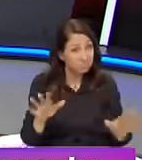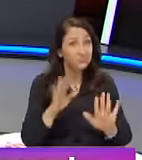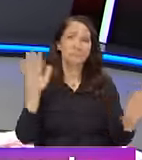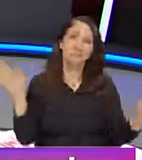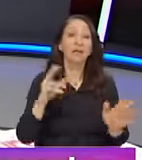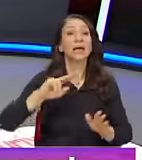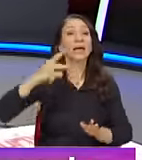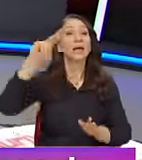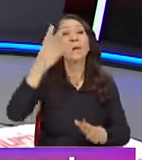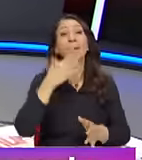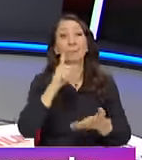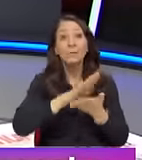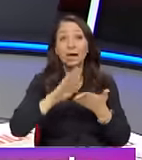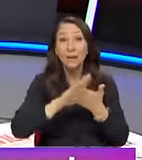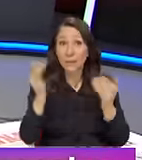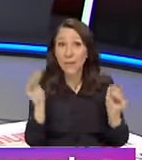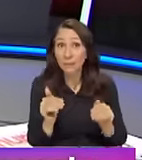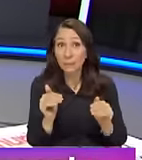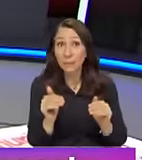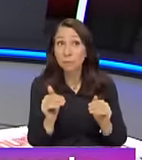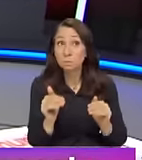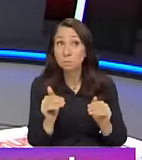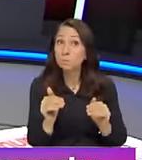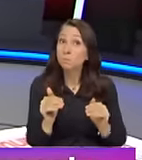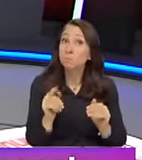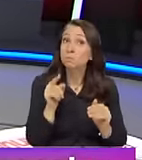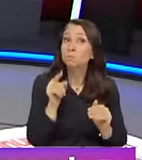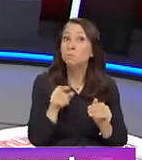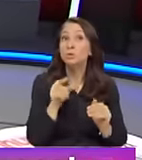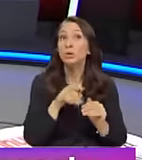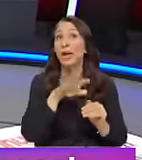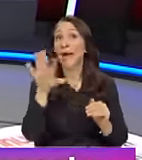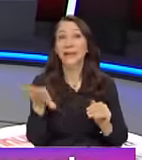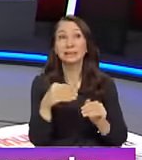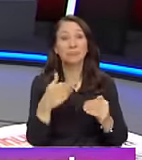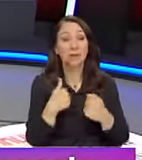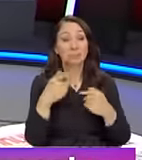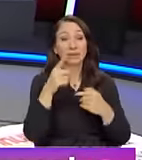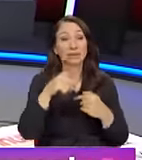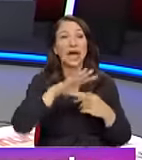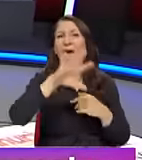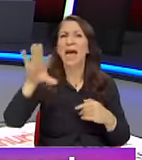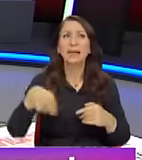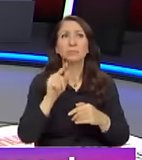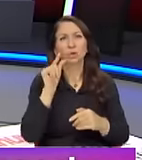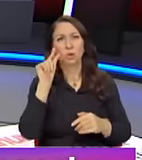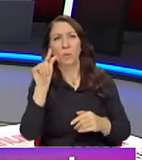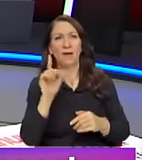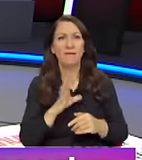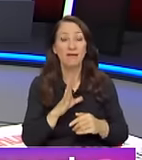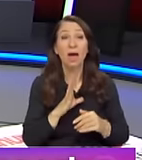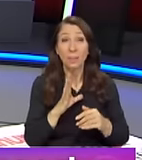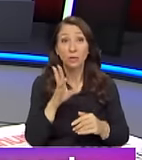Kademeli emeklilikle ilgili bir düzenleme gelir mi? Burada herkesin, benim, sizin, herkesin bir şüphesi var